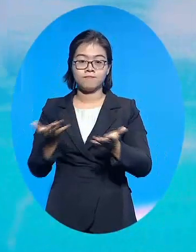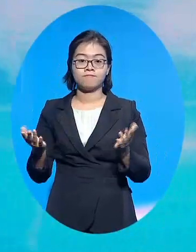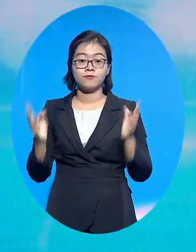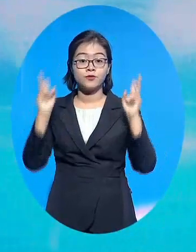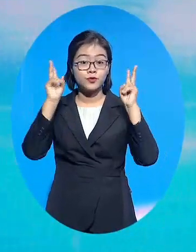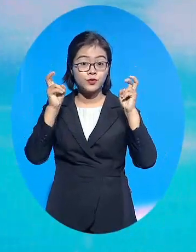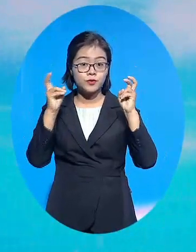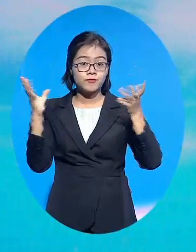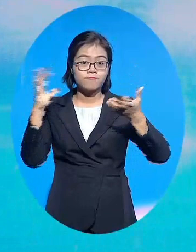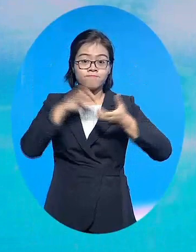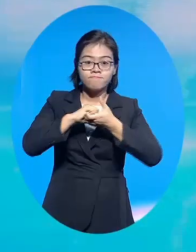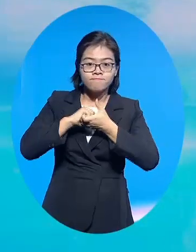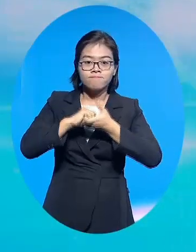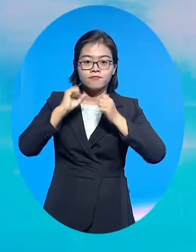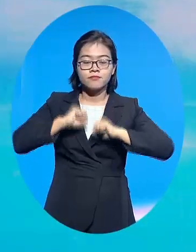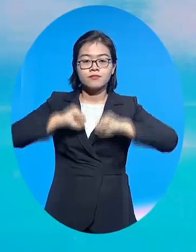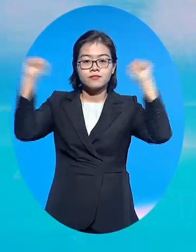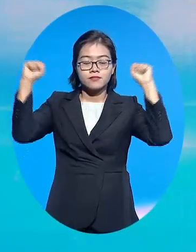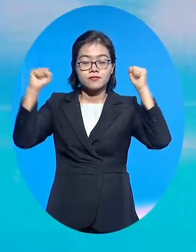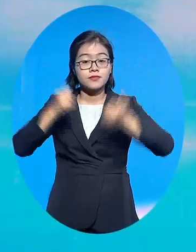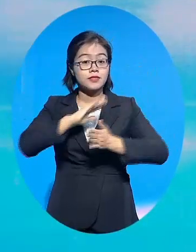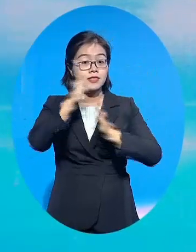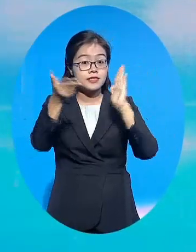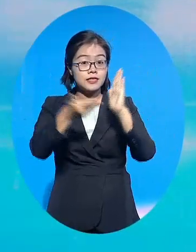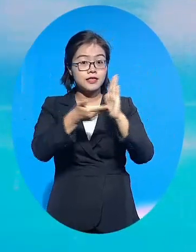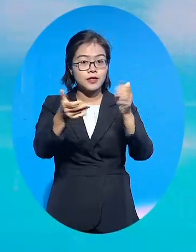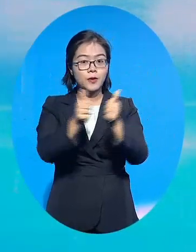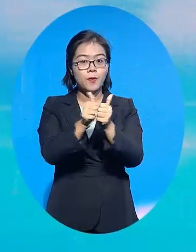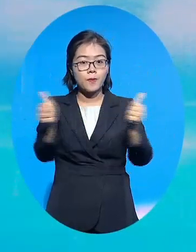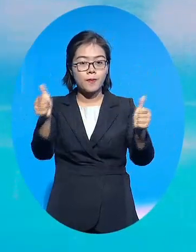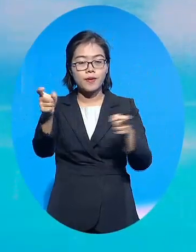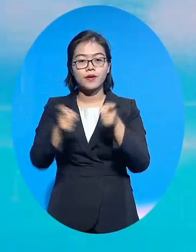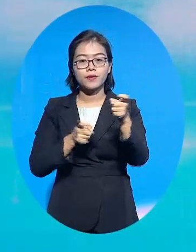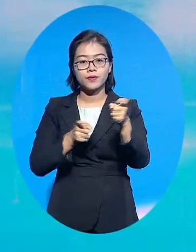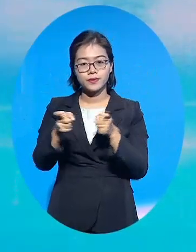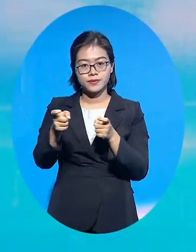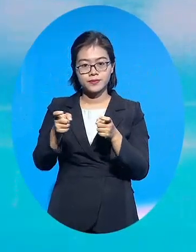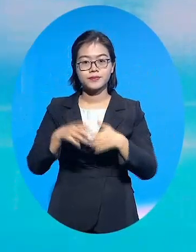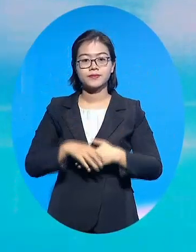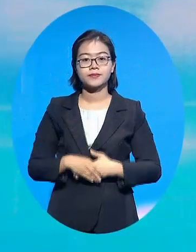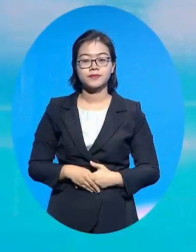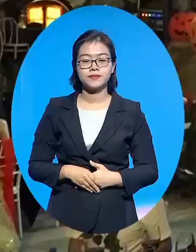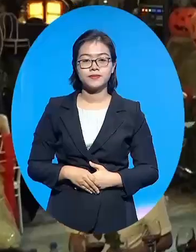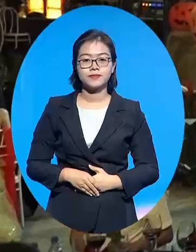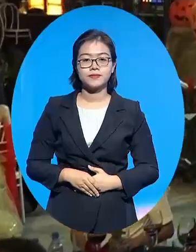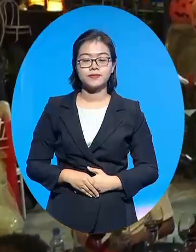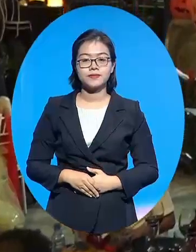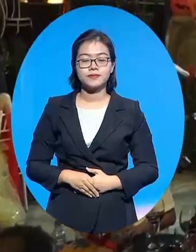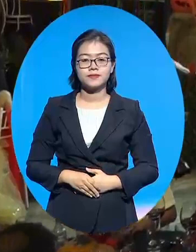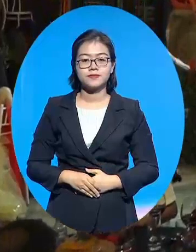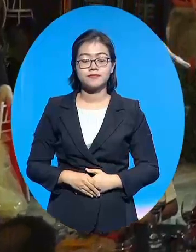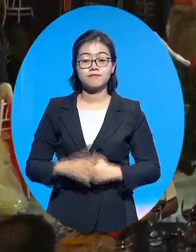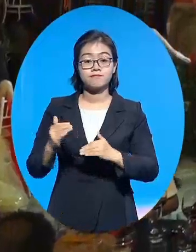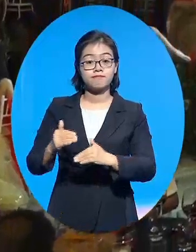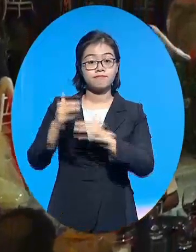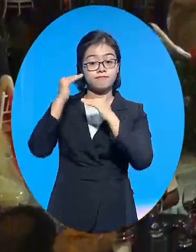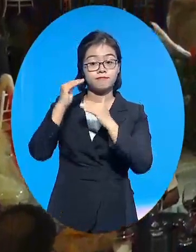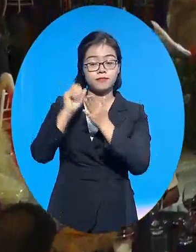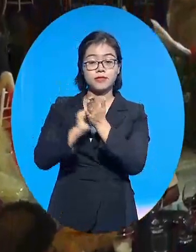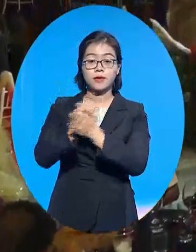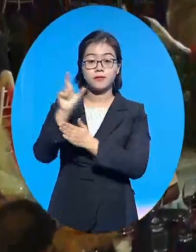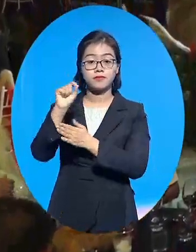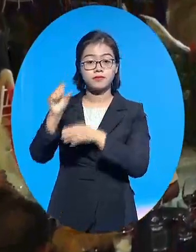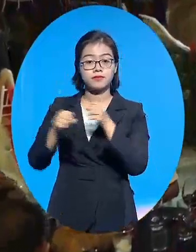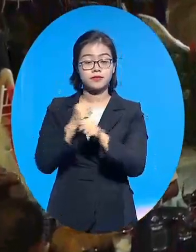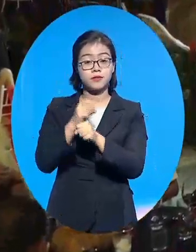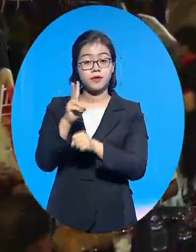Chiến Thắng và ra mắt ban điều hành nhiệm kỳ 2 2023-2024 thành lập vào tháng 10 năm